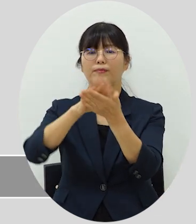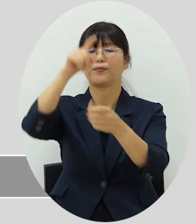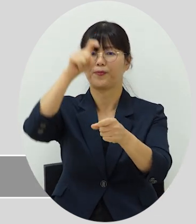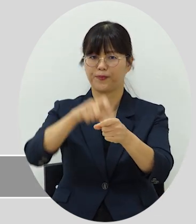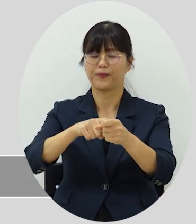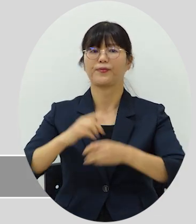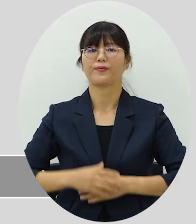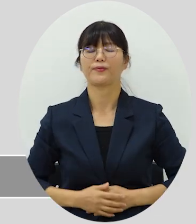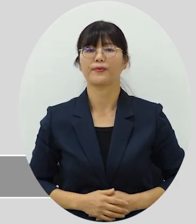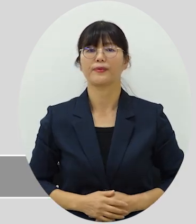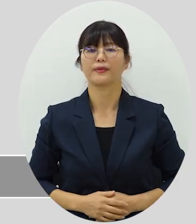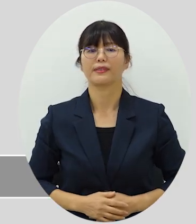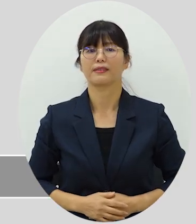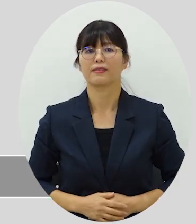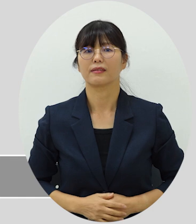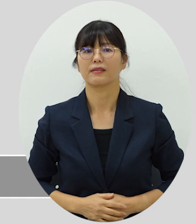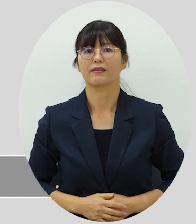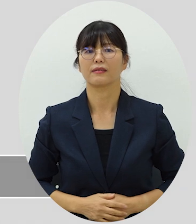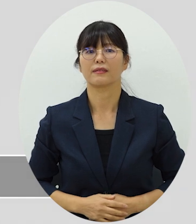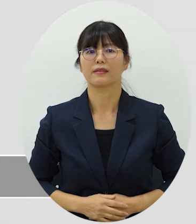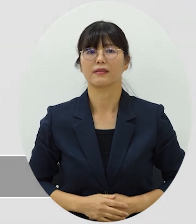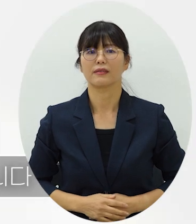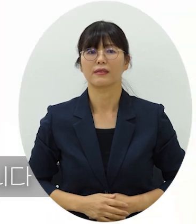하고 있습니다.